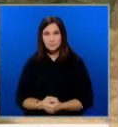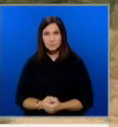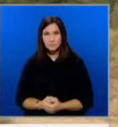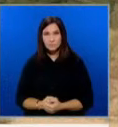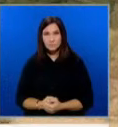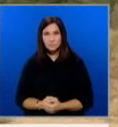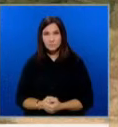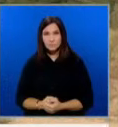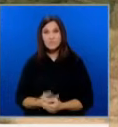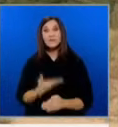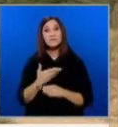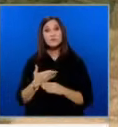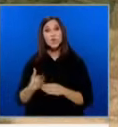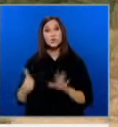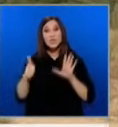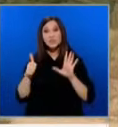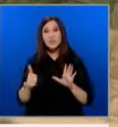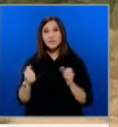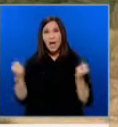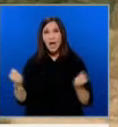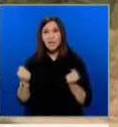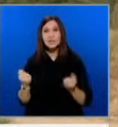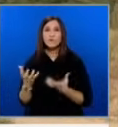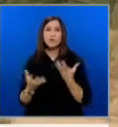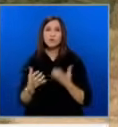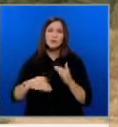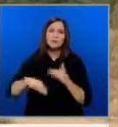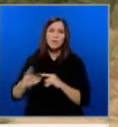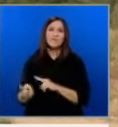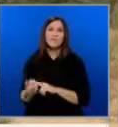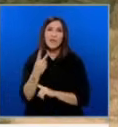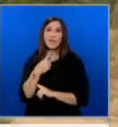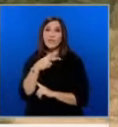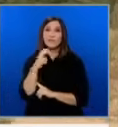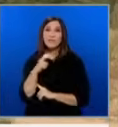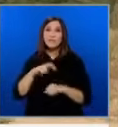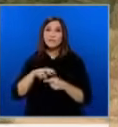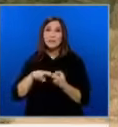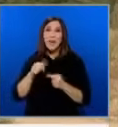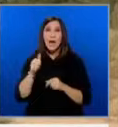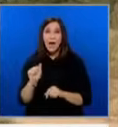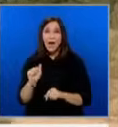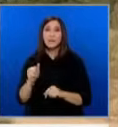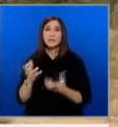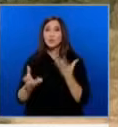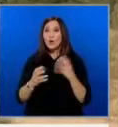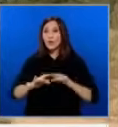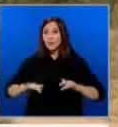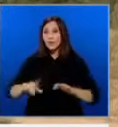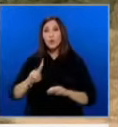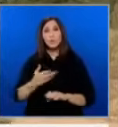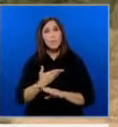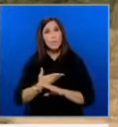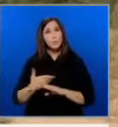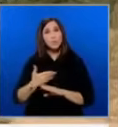Здравей, Нора. Все още 6 активни огнища и над 2200 декара засегнати територии, които постоянно продължават да се